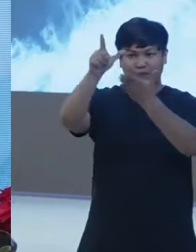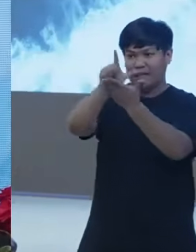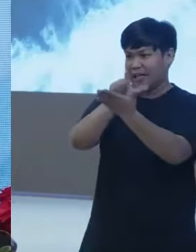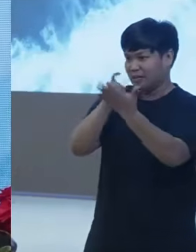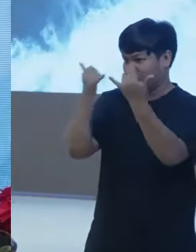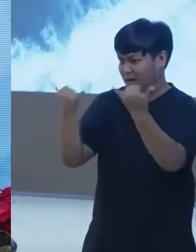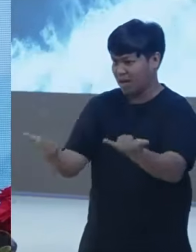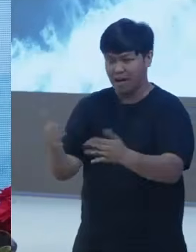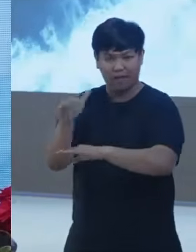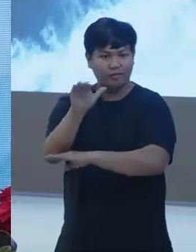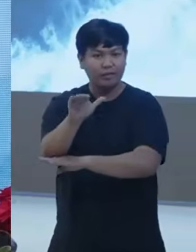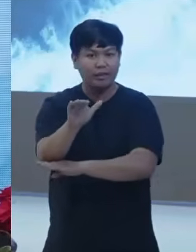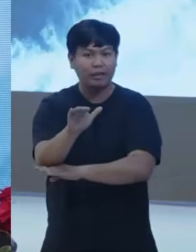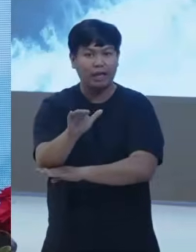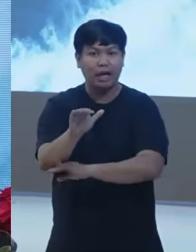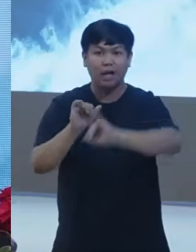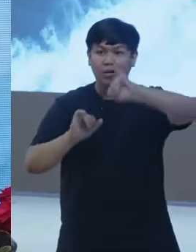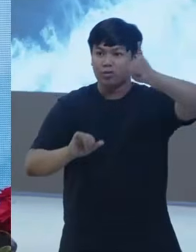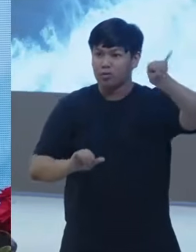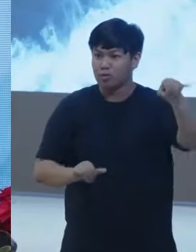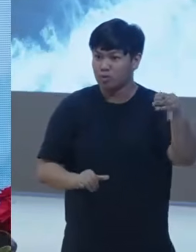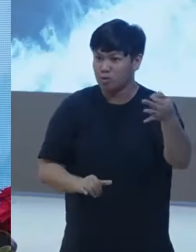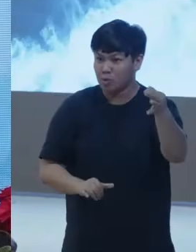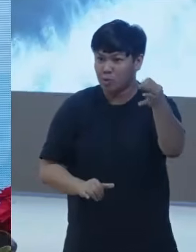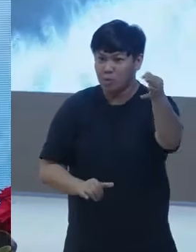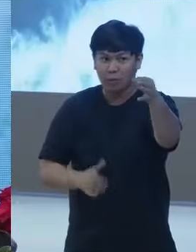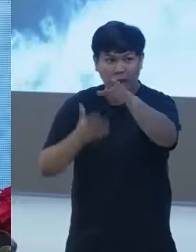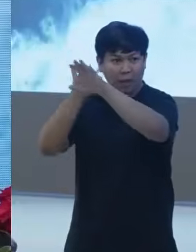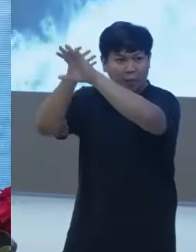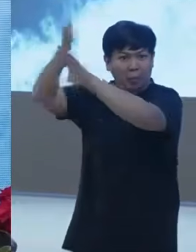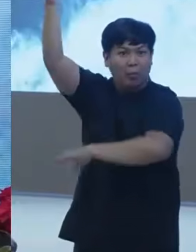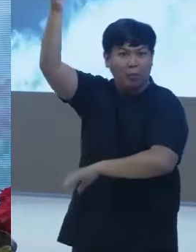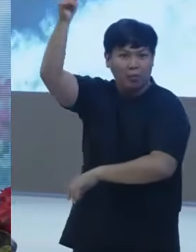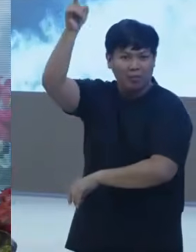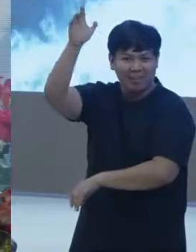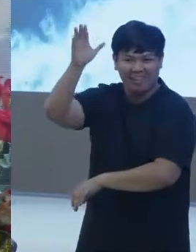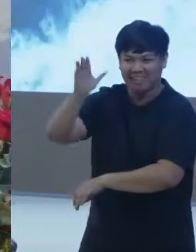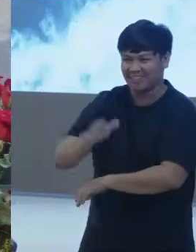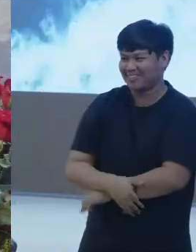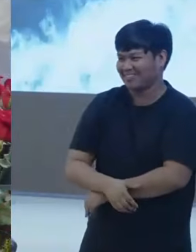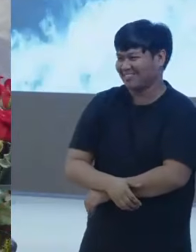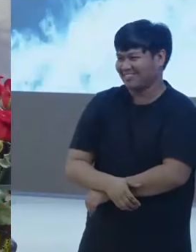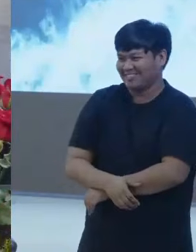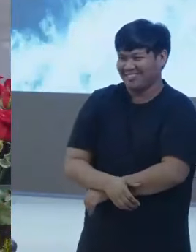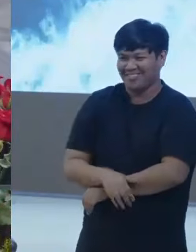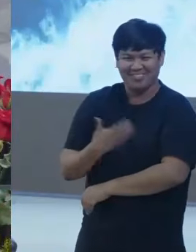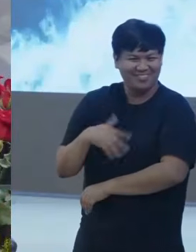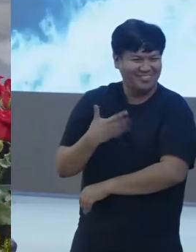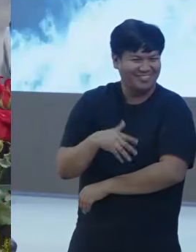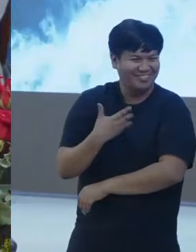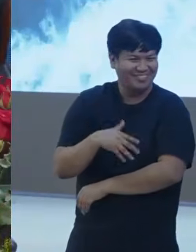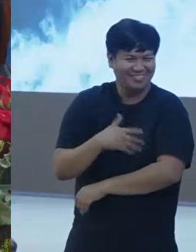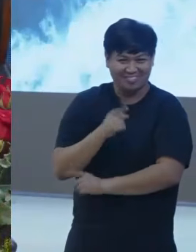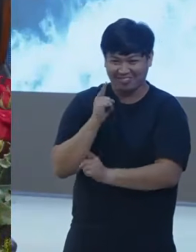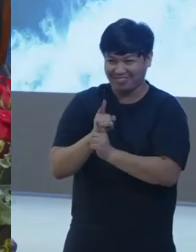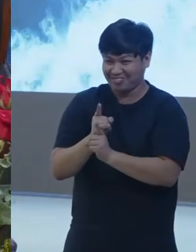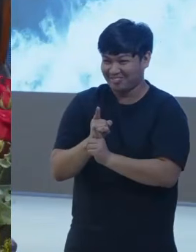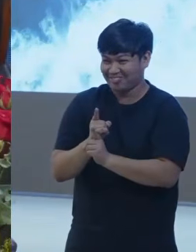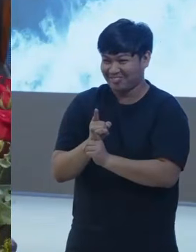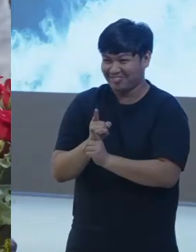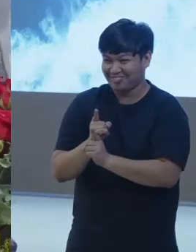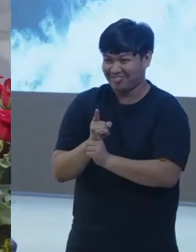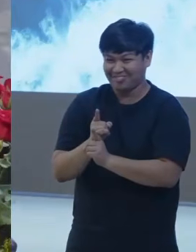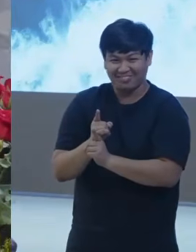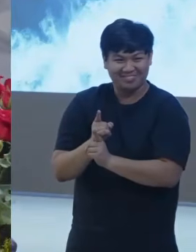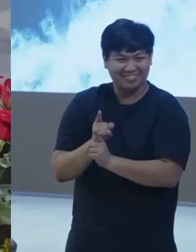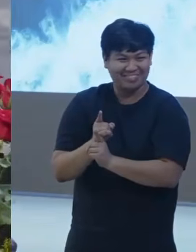ito ay Ang Galit ni Jonah sa Kahabagan ng Diyos. Parang hindi po pwede sa isang